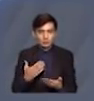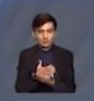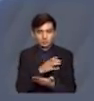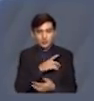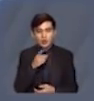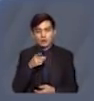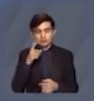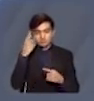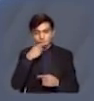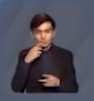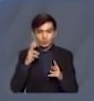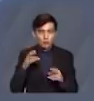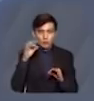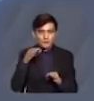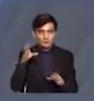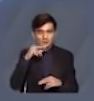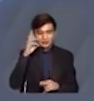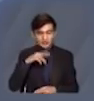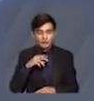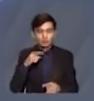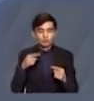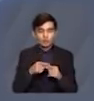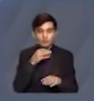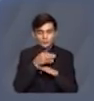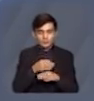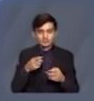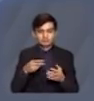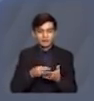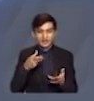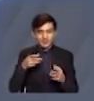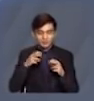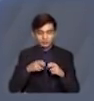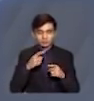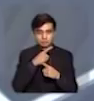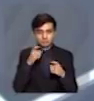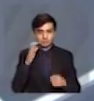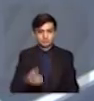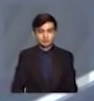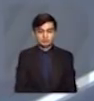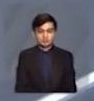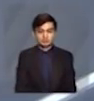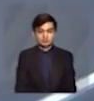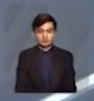азаматтың кім екені белгісіз. Нақты ақпарат сараптамадан кейін ғана айтылады.